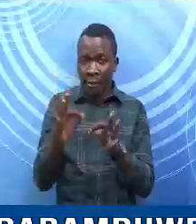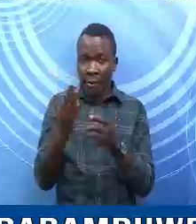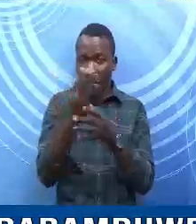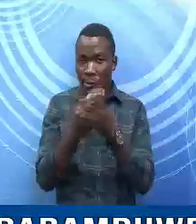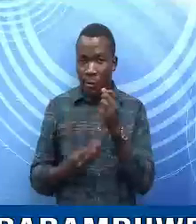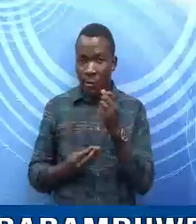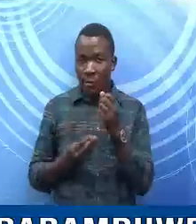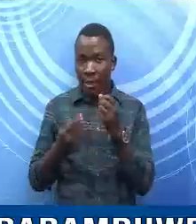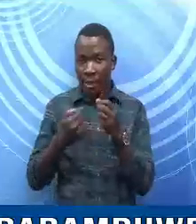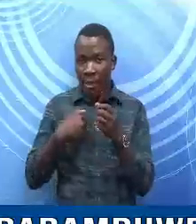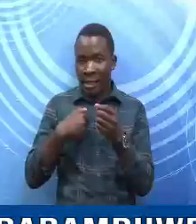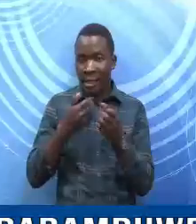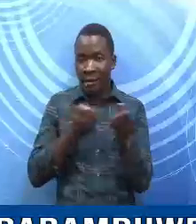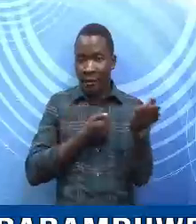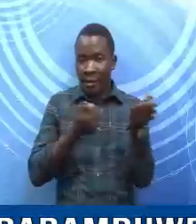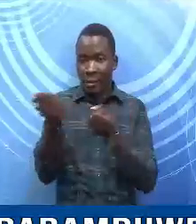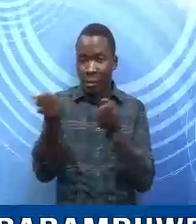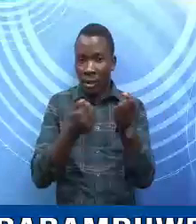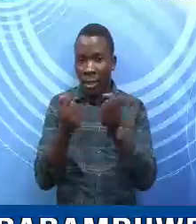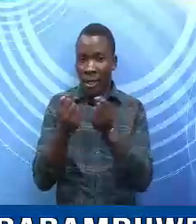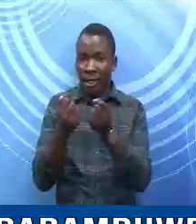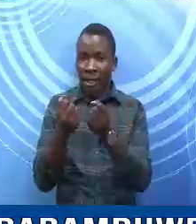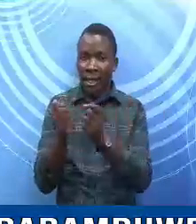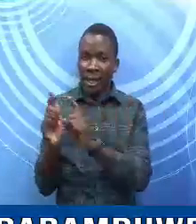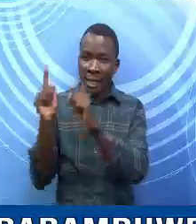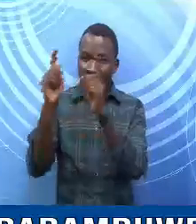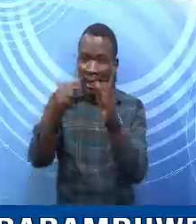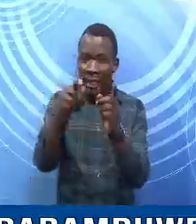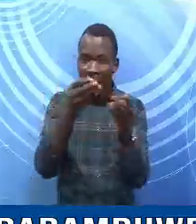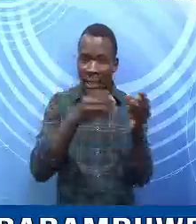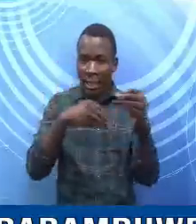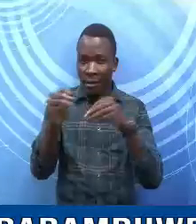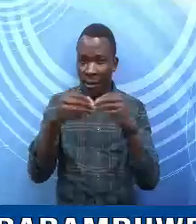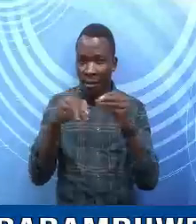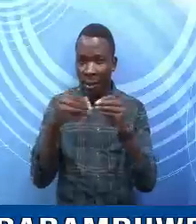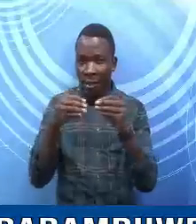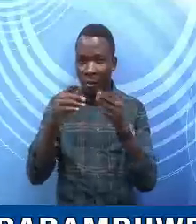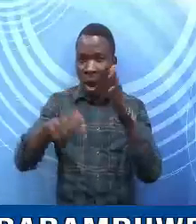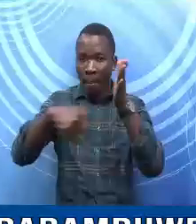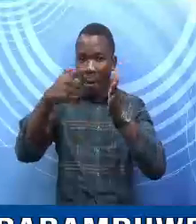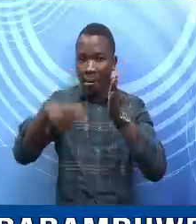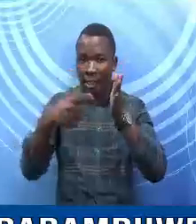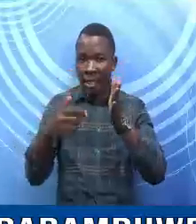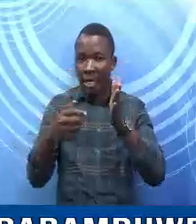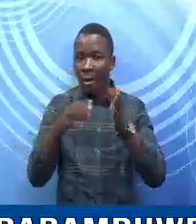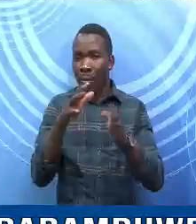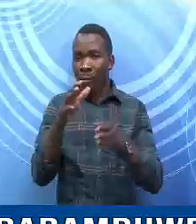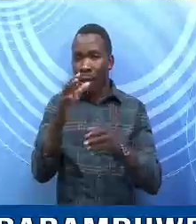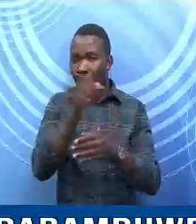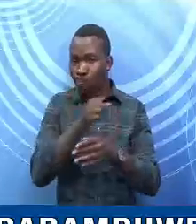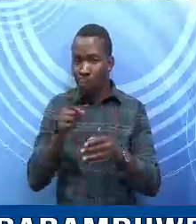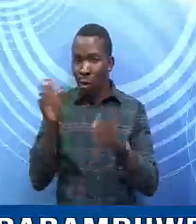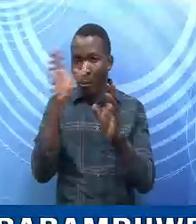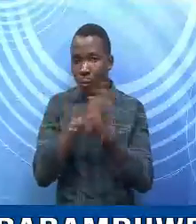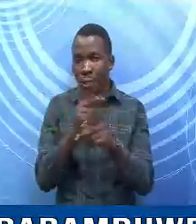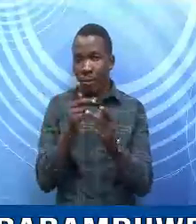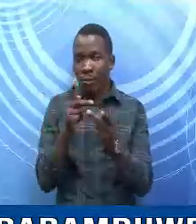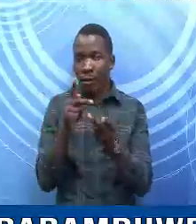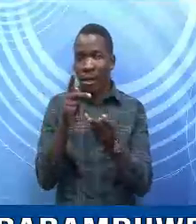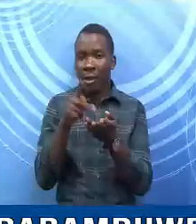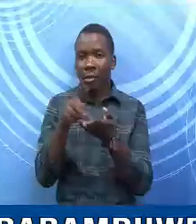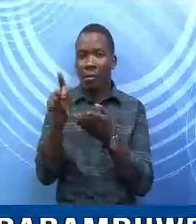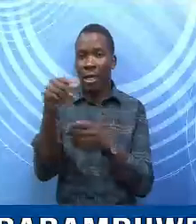mfite imodoka yagemuragamo ibyo bikoresho, amapine yaje kwasazira mbura nayo kugura andi mapine, biba ngombwa ko nyigurisha kuko ndabona